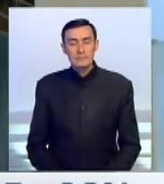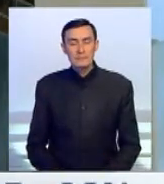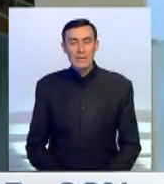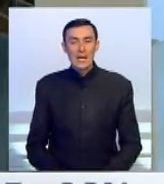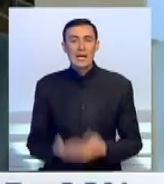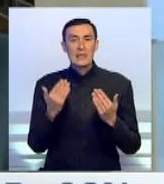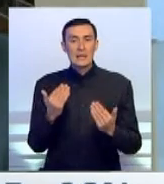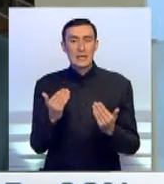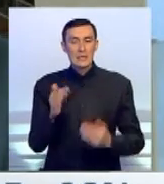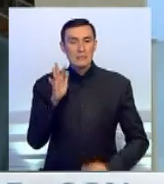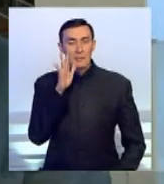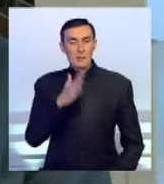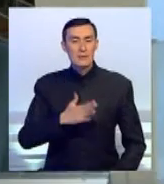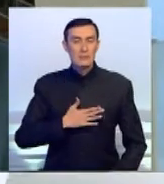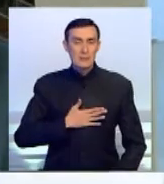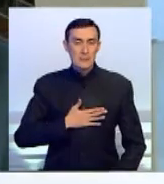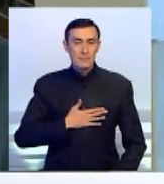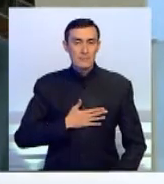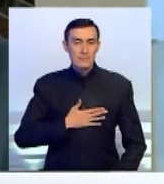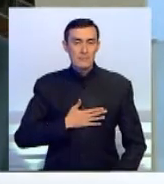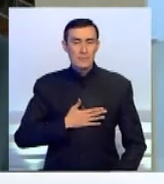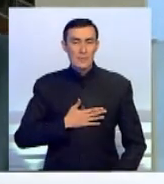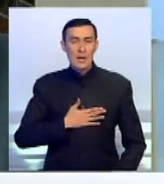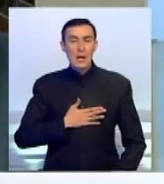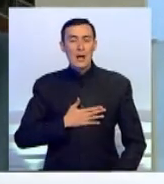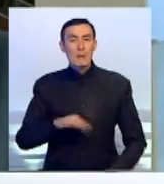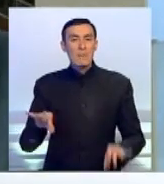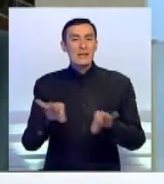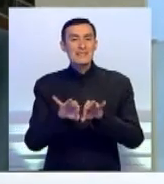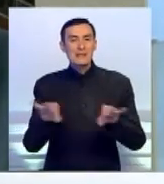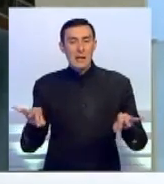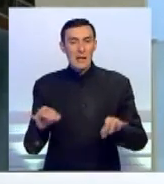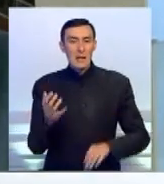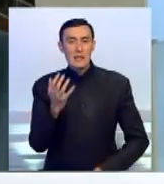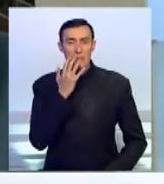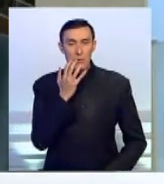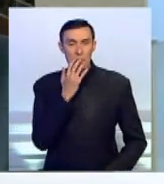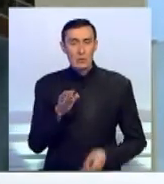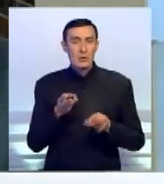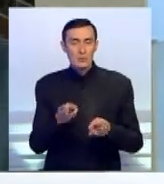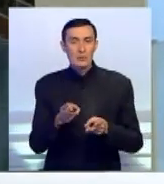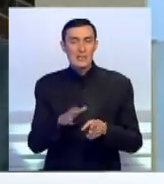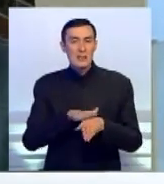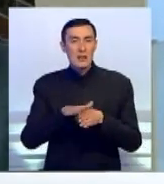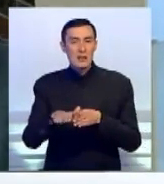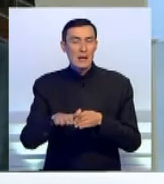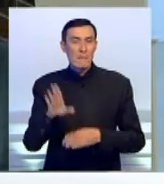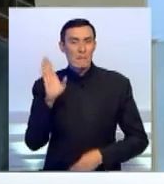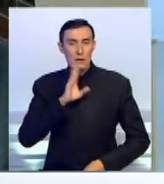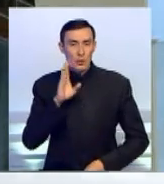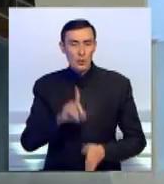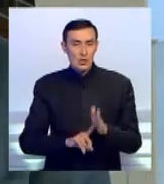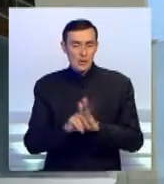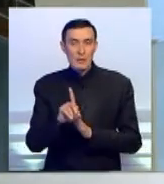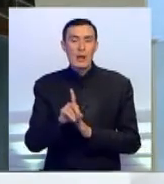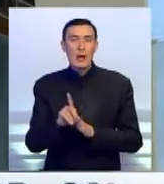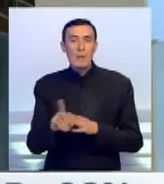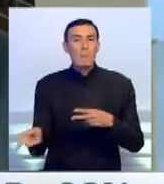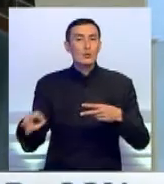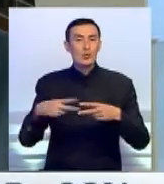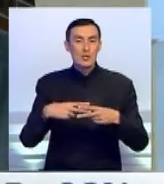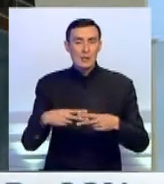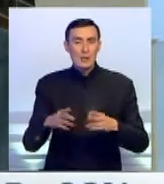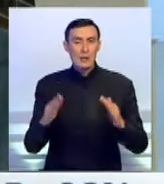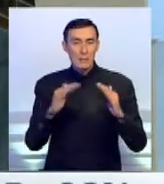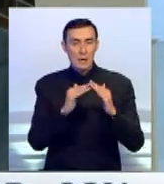На данный момент мы уже магистрали и тепловые сети города заполняем водой. Начинаем уже подключать дома. Я думаю,